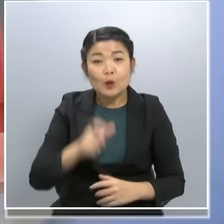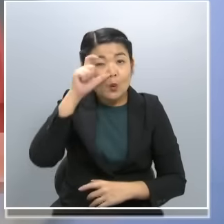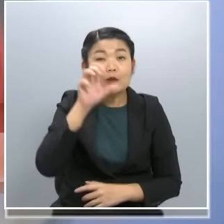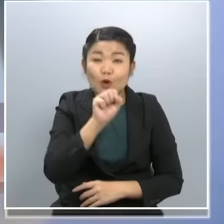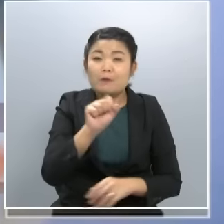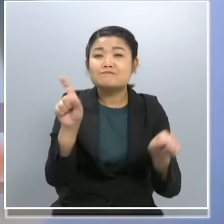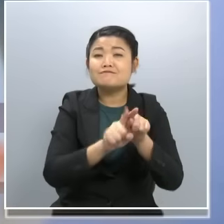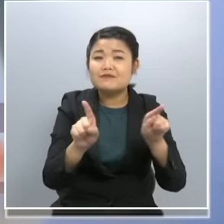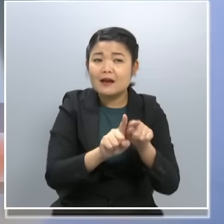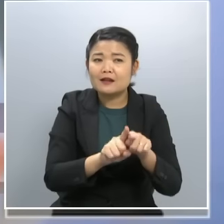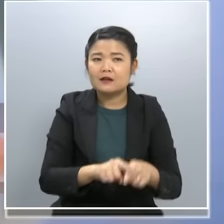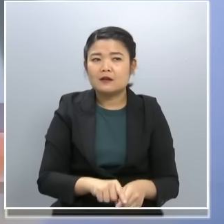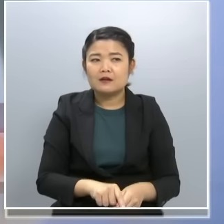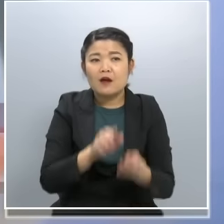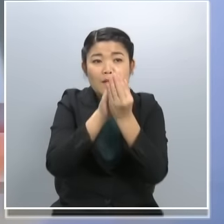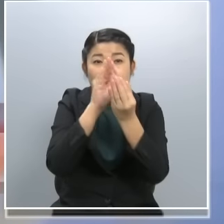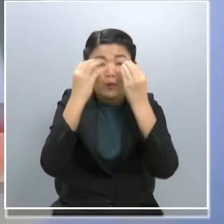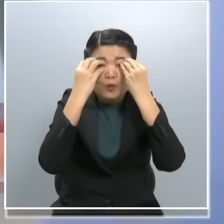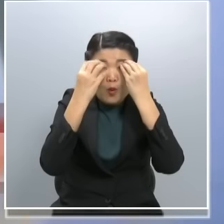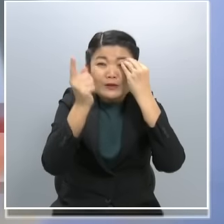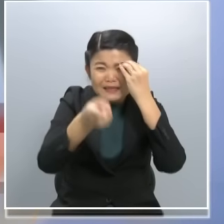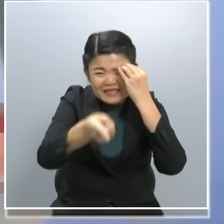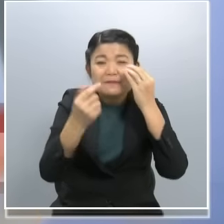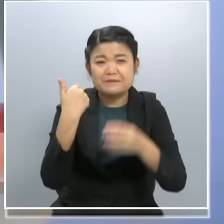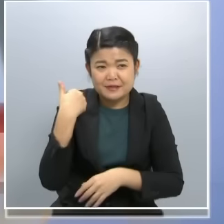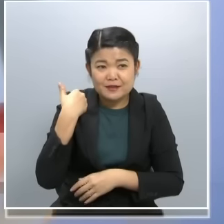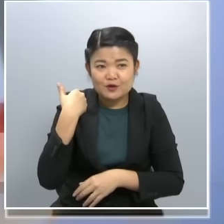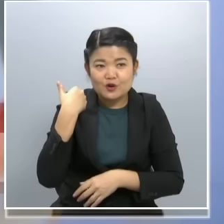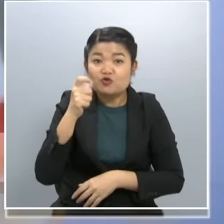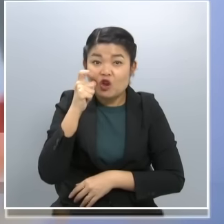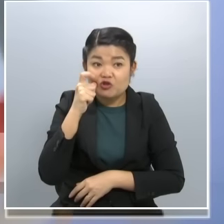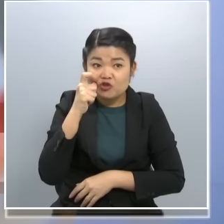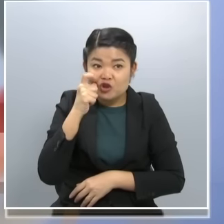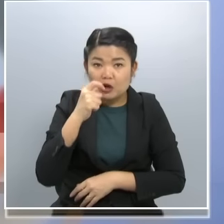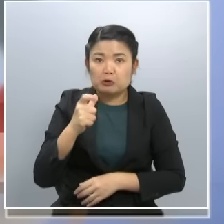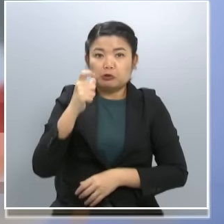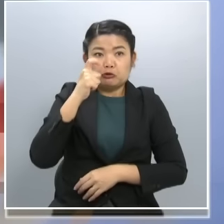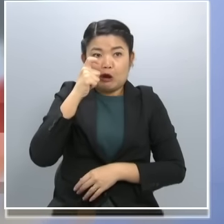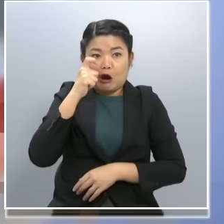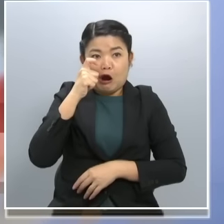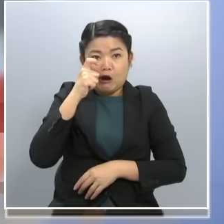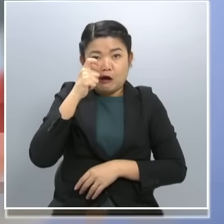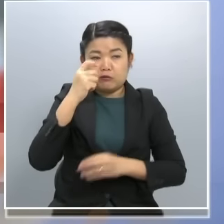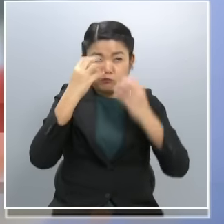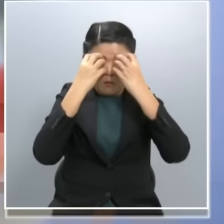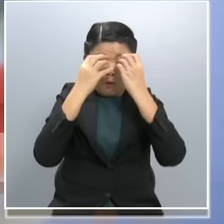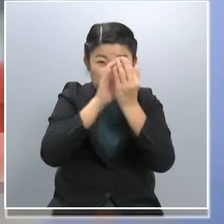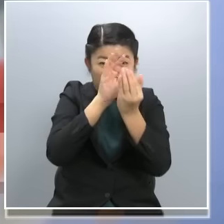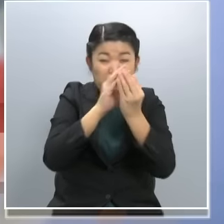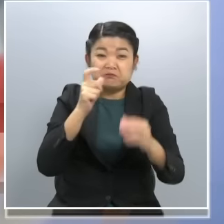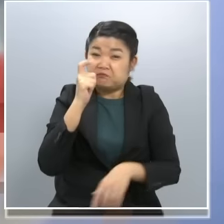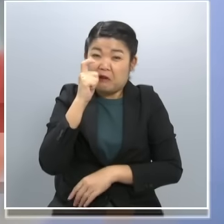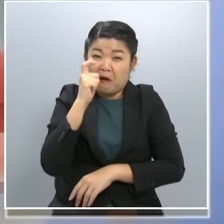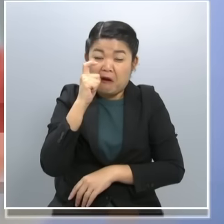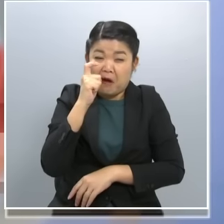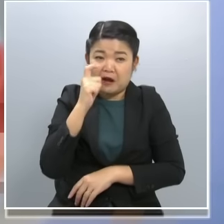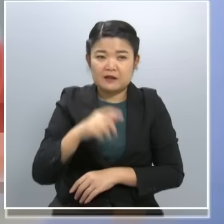ครับไอ้เรื่องตุ๊กแกเนี่ยมันเป็นตุ๊กแกจริงๆแล้วตัวใหญ่มั้ยคะตัวใหญ่ใหญ่มากเลยมคะตัวใหญ่ตัวใหญ่คือคือไม่ใช่อย่าง